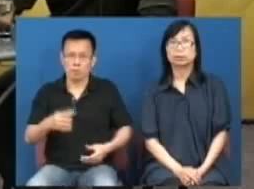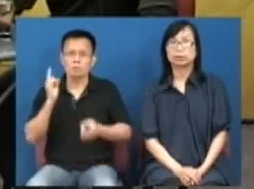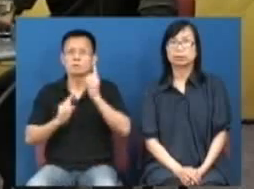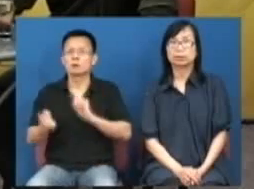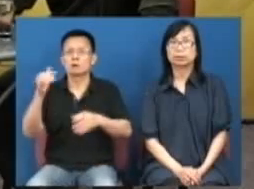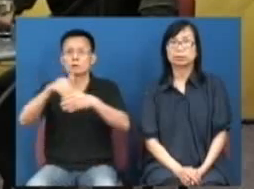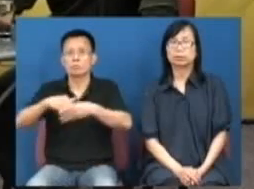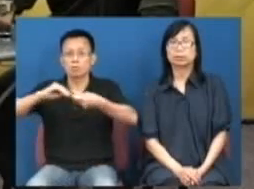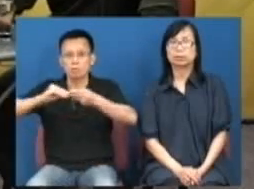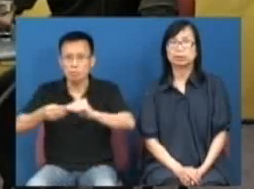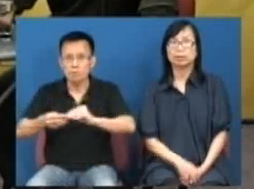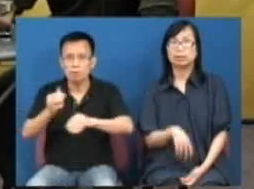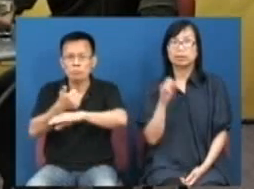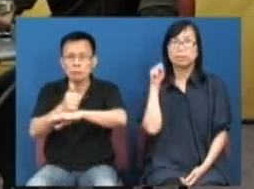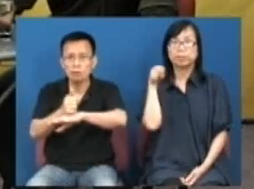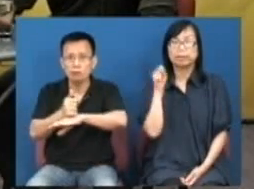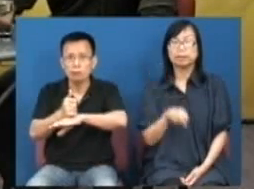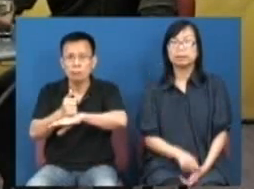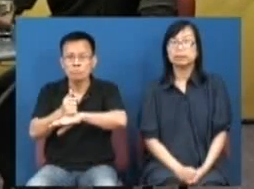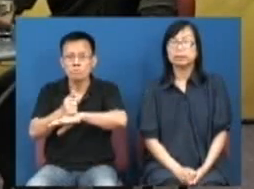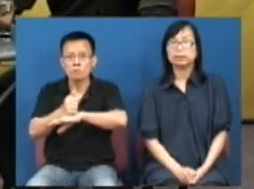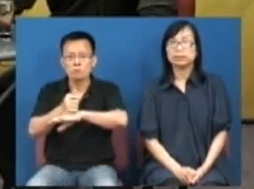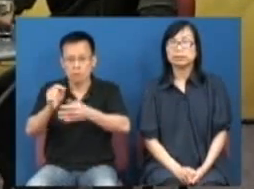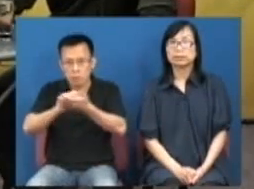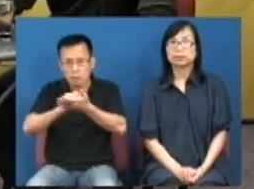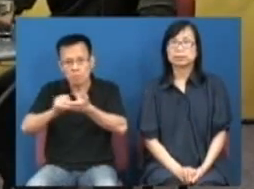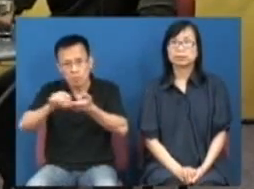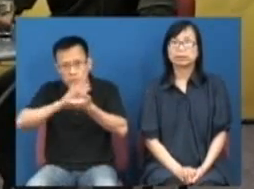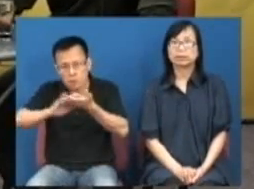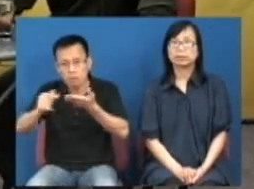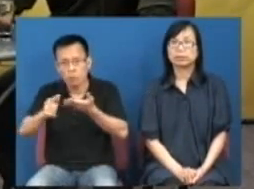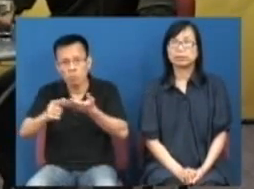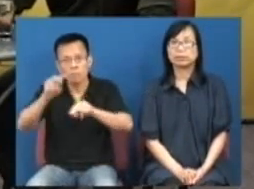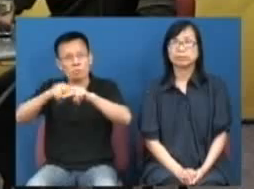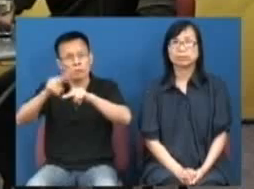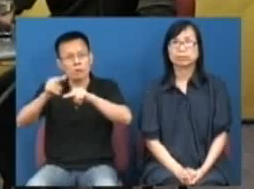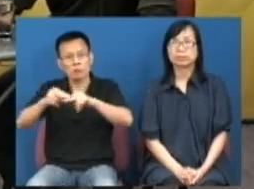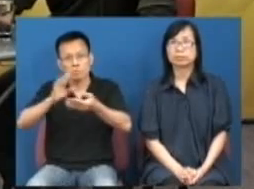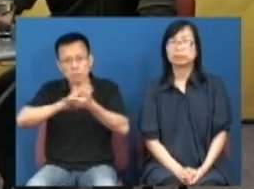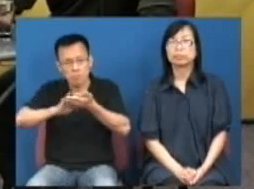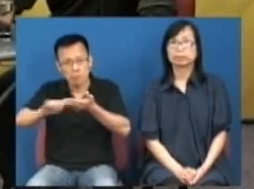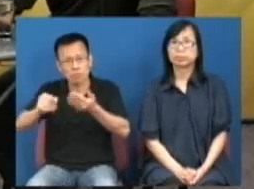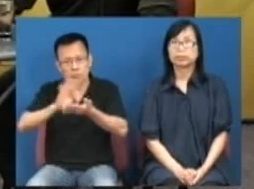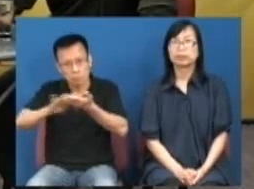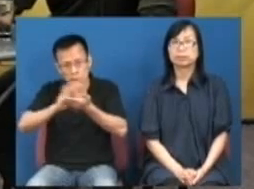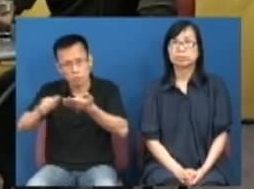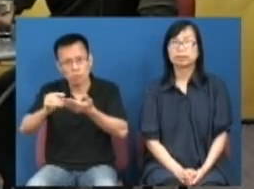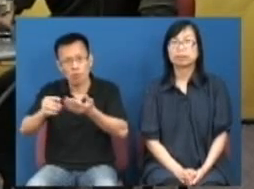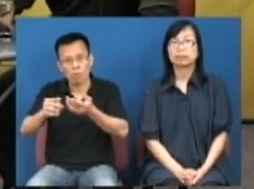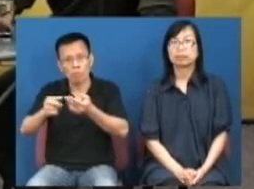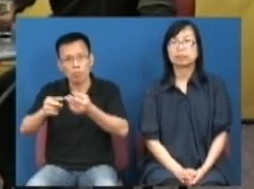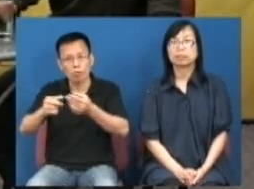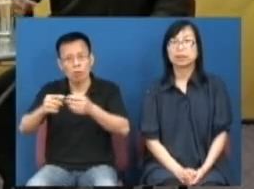我哋係有嘅喎， 係啊， 小憲法寫明嘅喎，就算中國大陸啊，我哋祖國嘅憲章。寫明個憲法都咁寫嘅